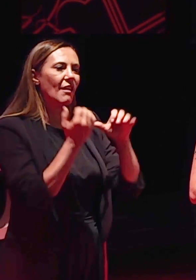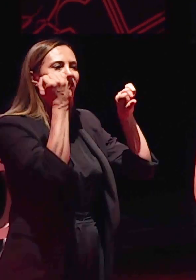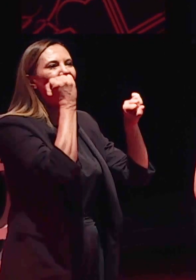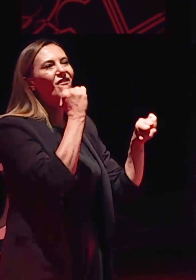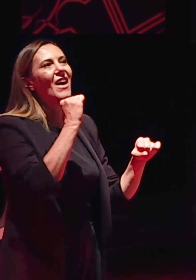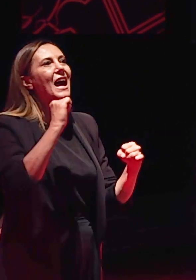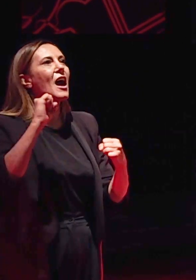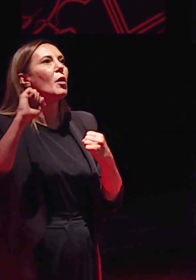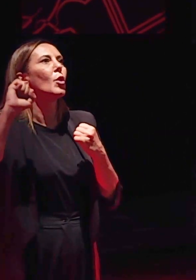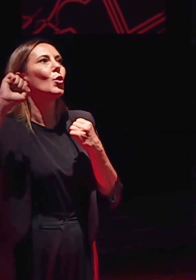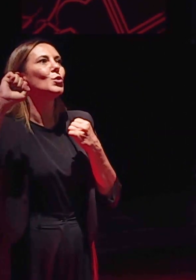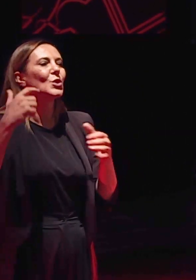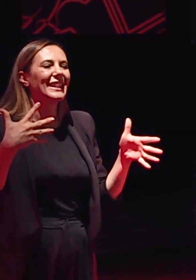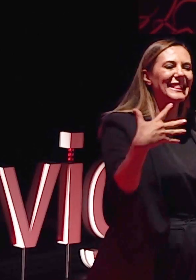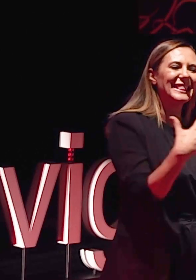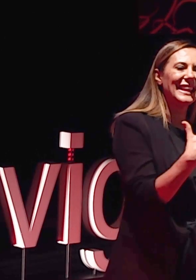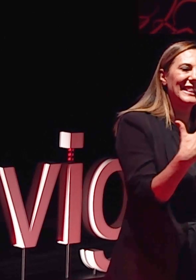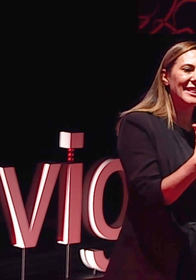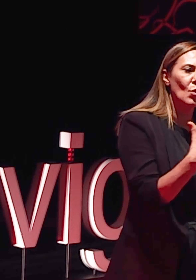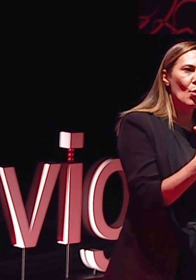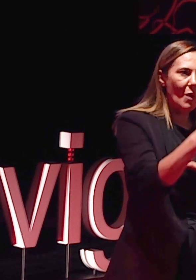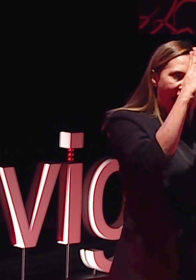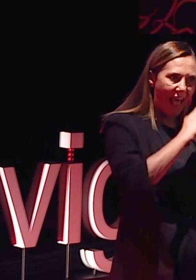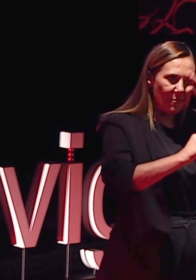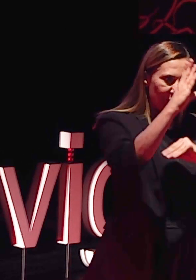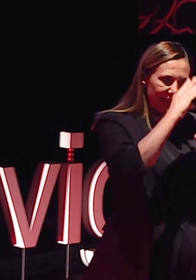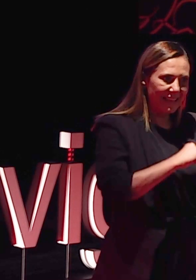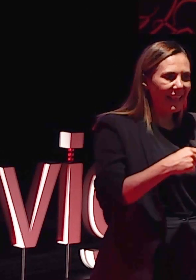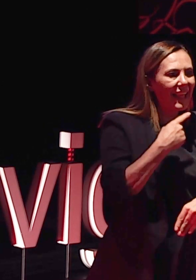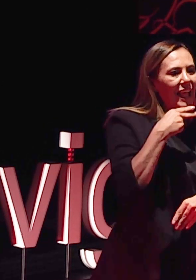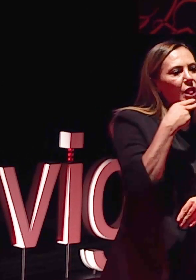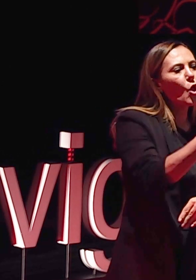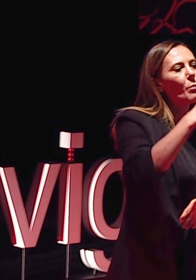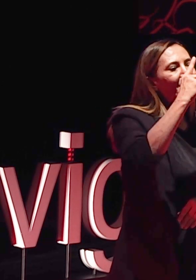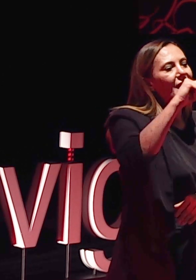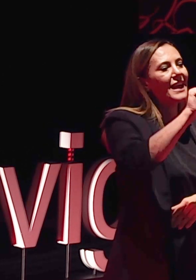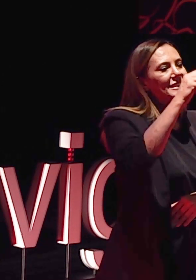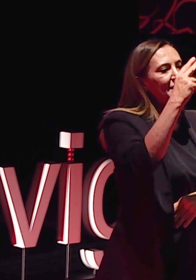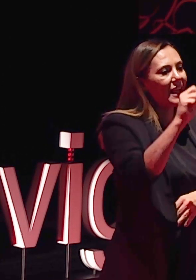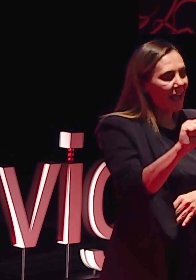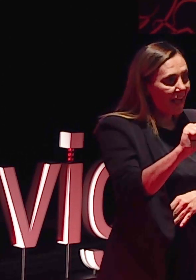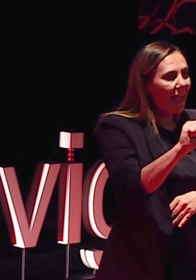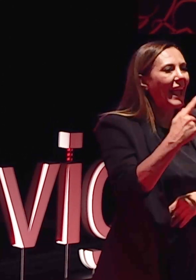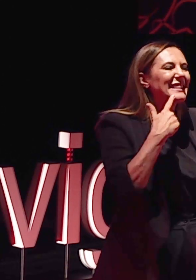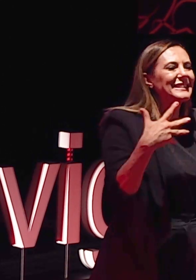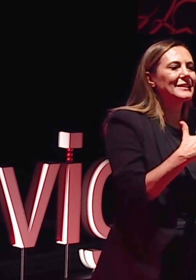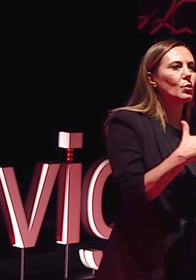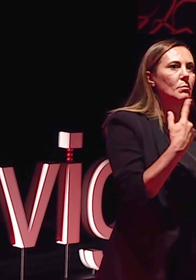famoso disturbo dell'apprendimento detto anche DSA e il disturbo dell'iperattività